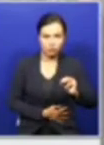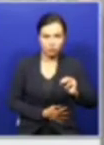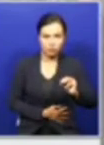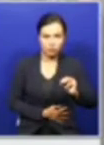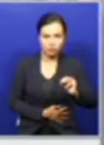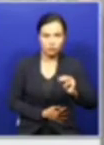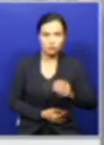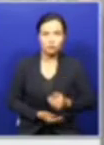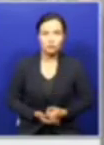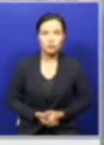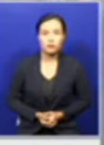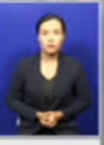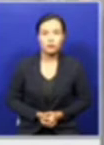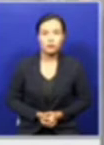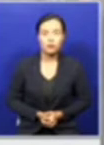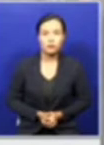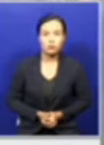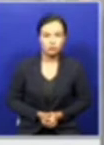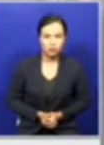ความมั่นคงเป็นมนุษย์นะครับ